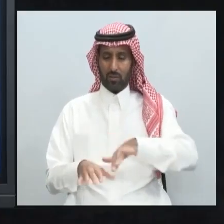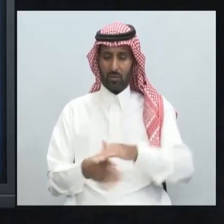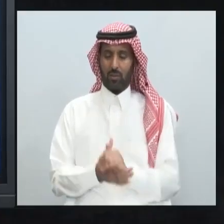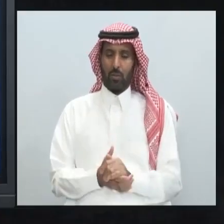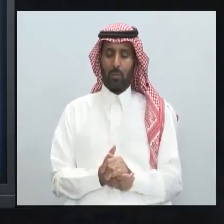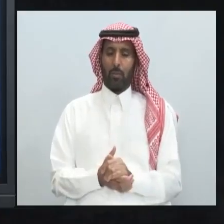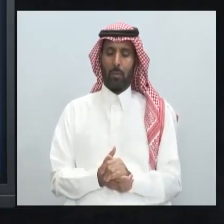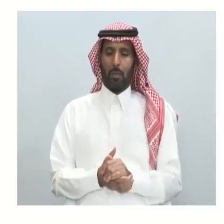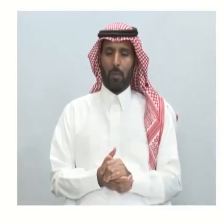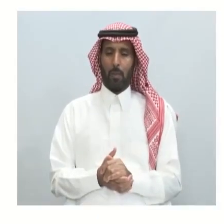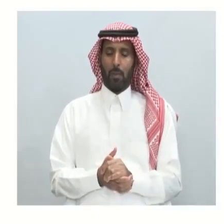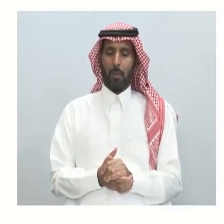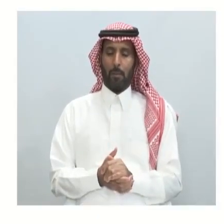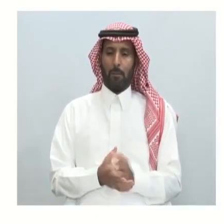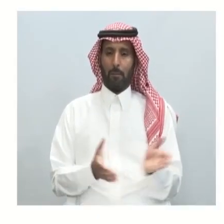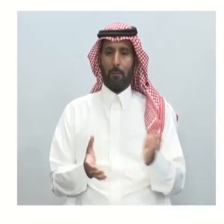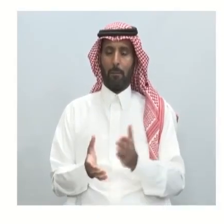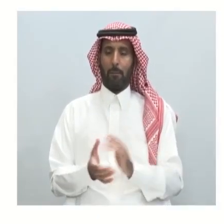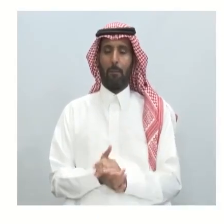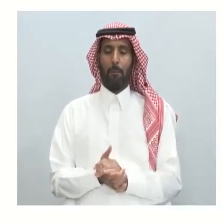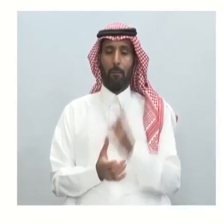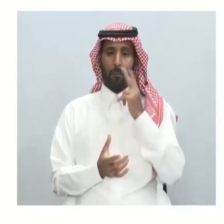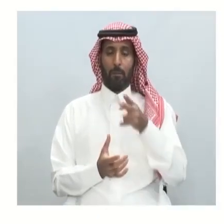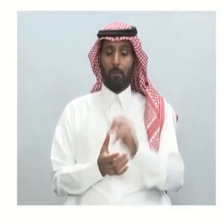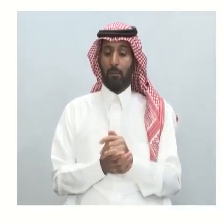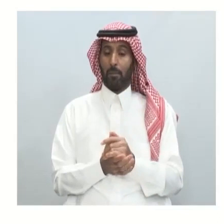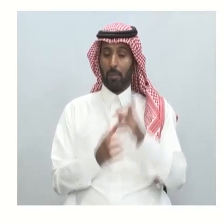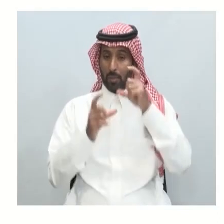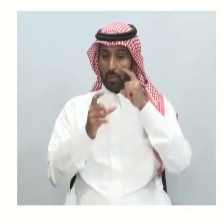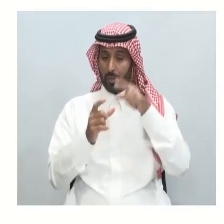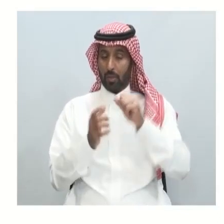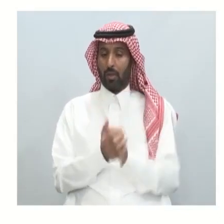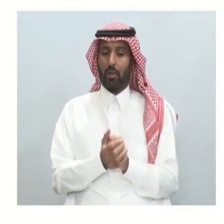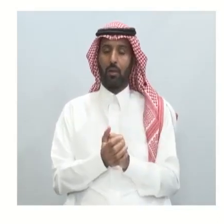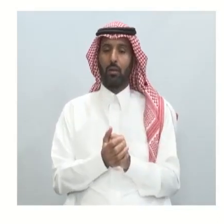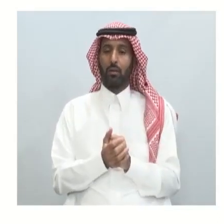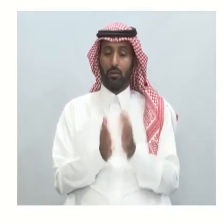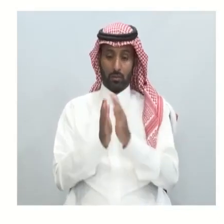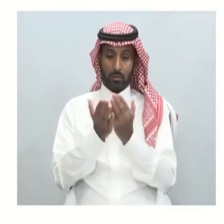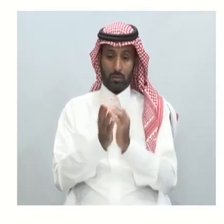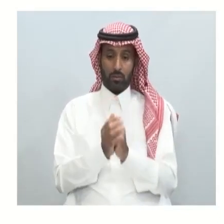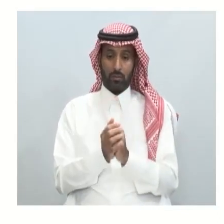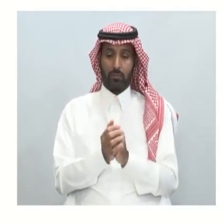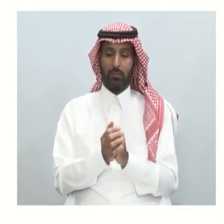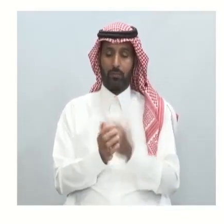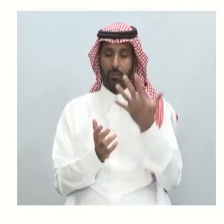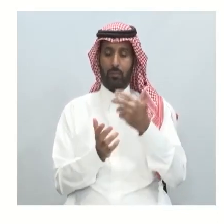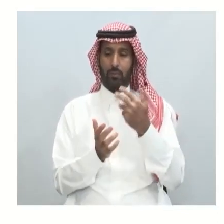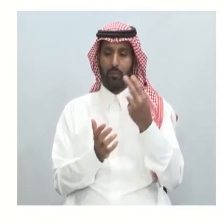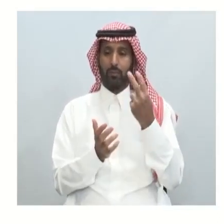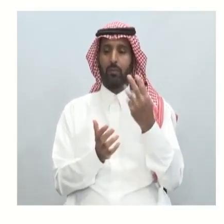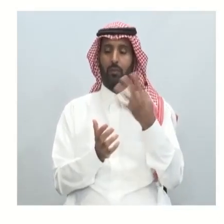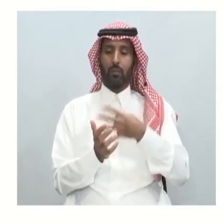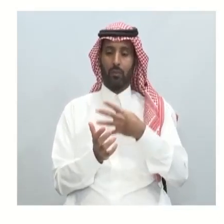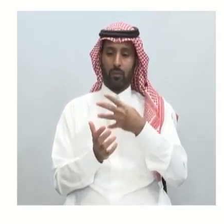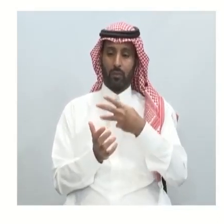المذيبات غير القطبيه لاحظ معي هذا الشكل في في الكتاب المدرسي الجزيئات التساهميه